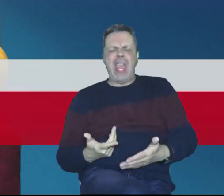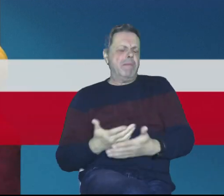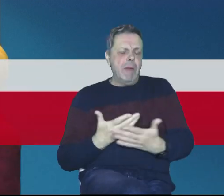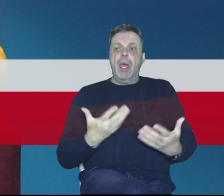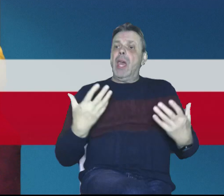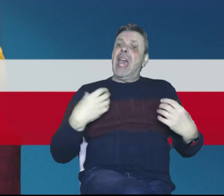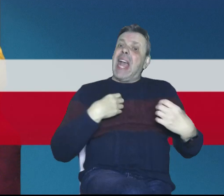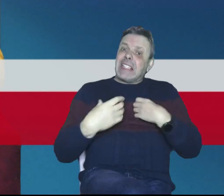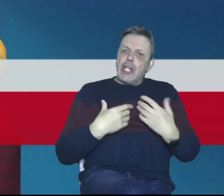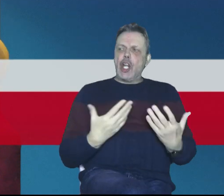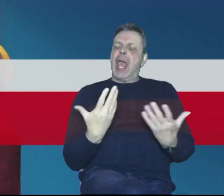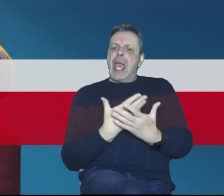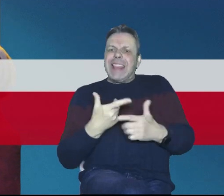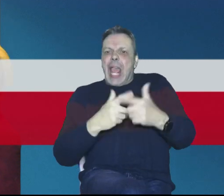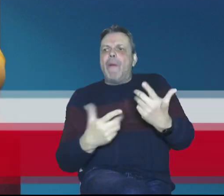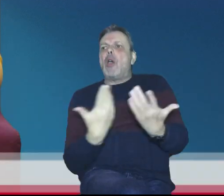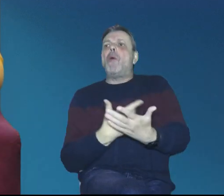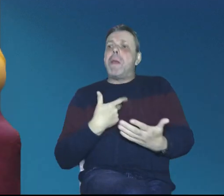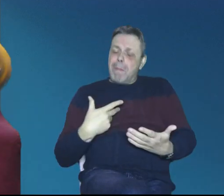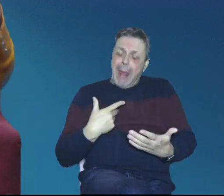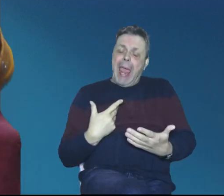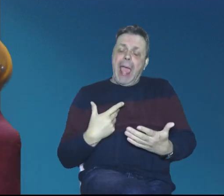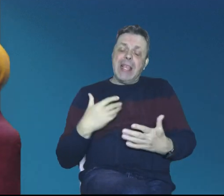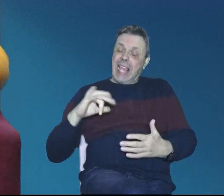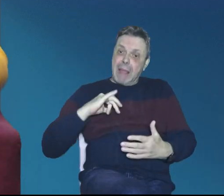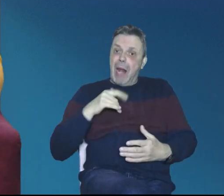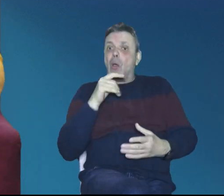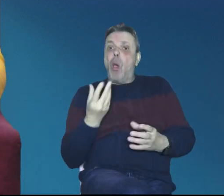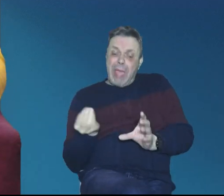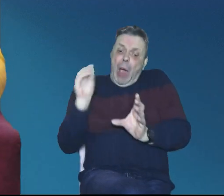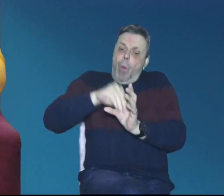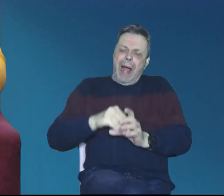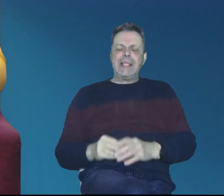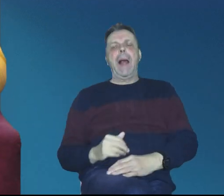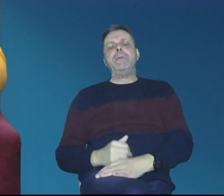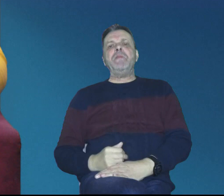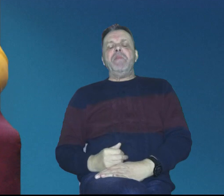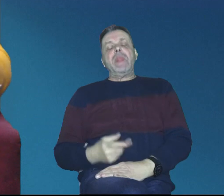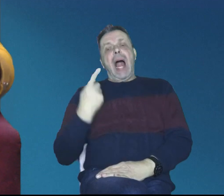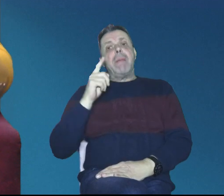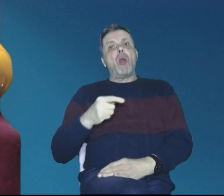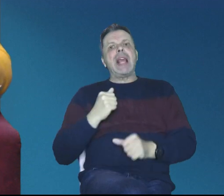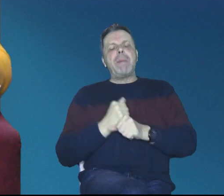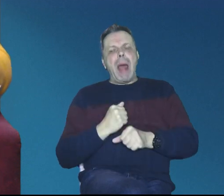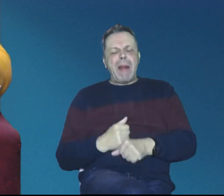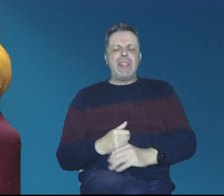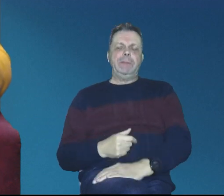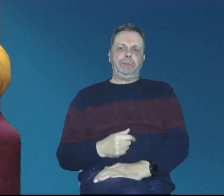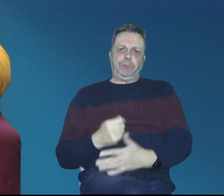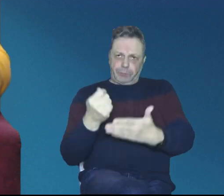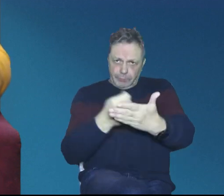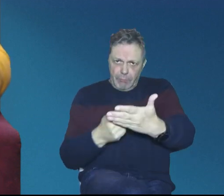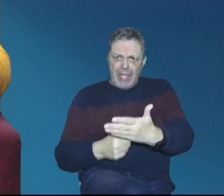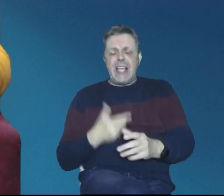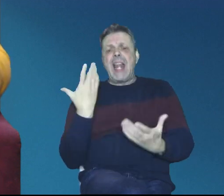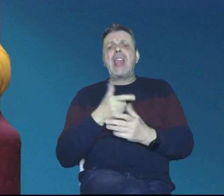ili književne ili kazališne koje bi me zanimali da bi ih utkala u scenarij. Ali morala sam napraviti